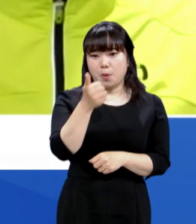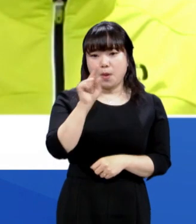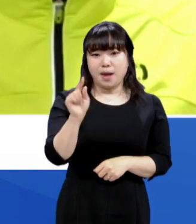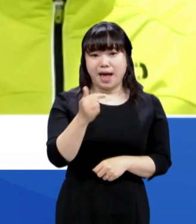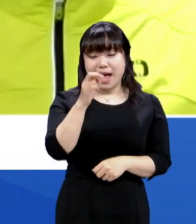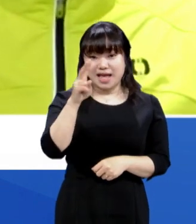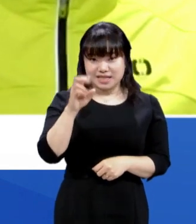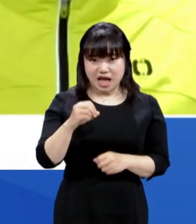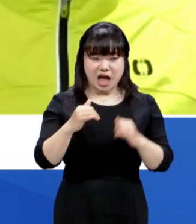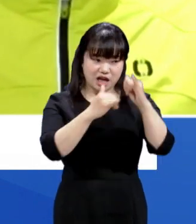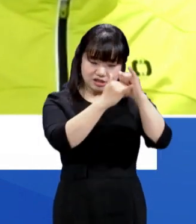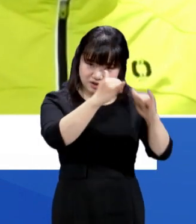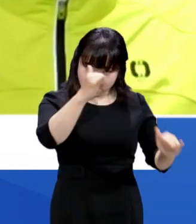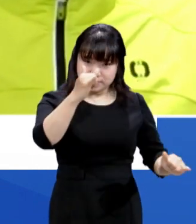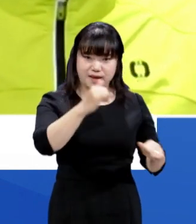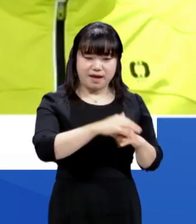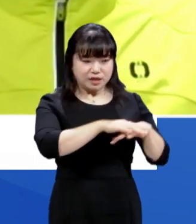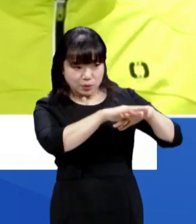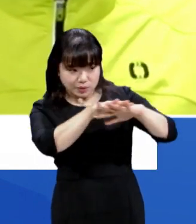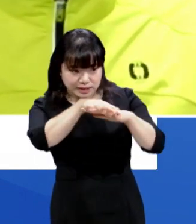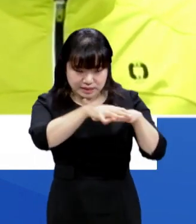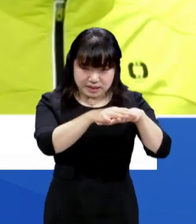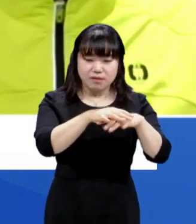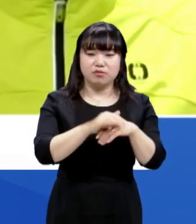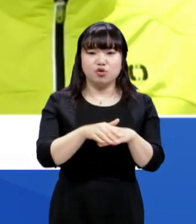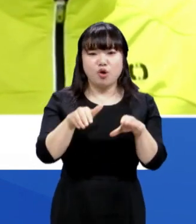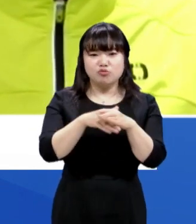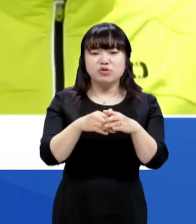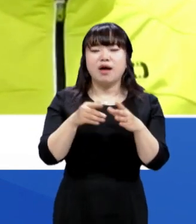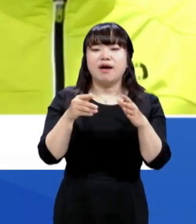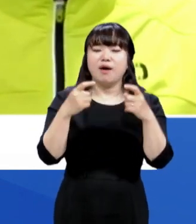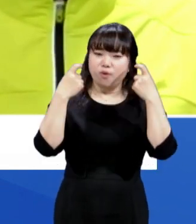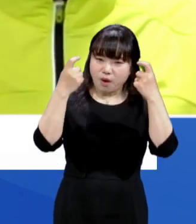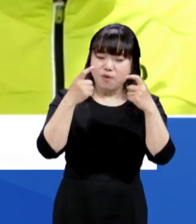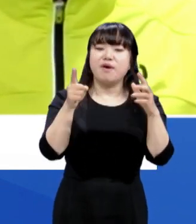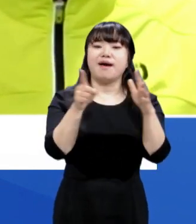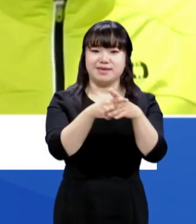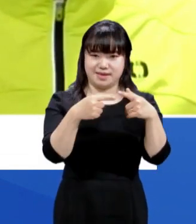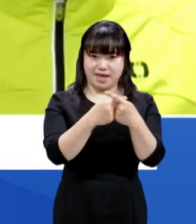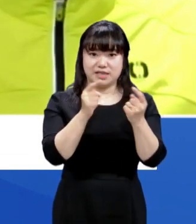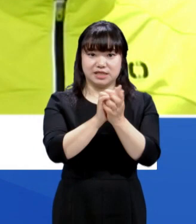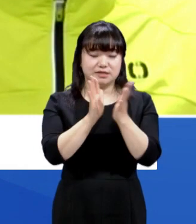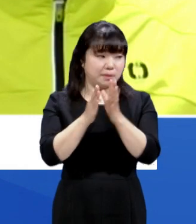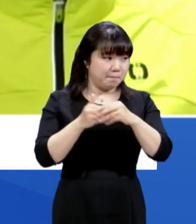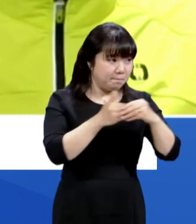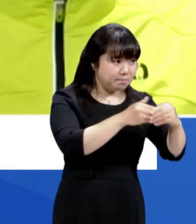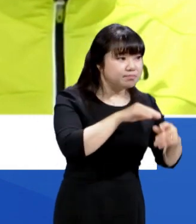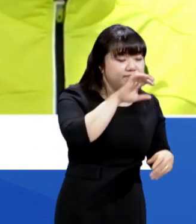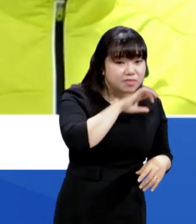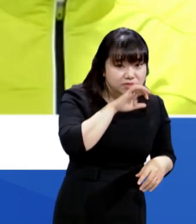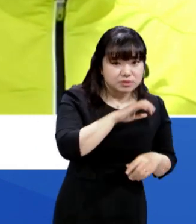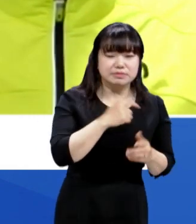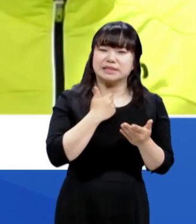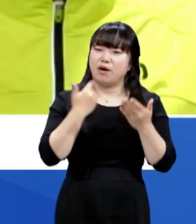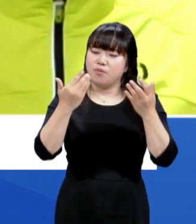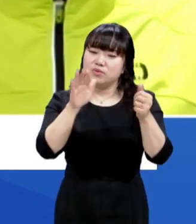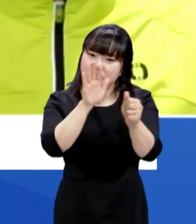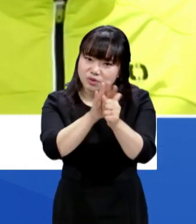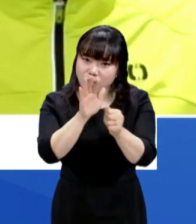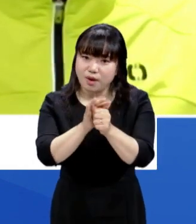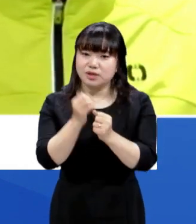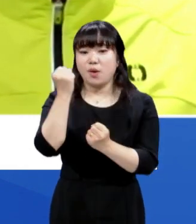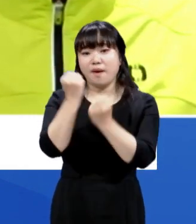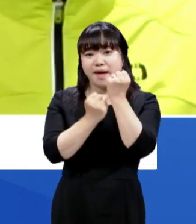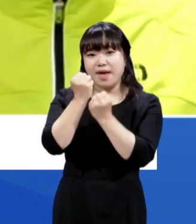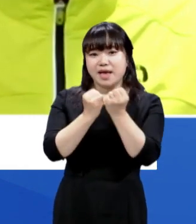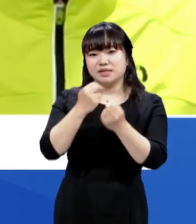자연지리 지역특화 문화 관광 차원을 이해 현장 교육 자원봉사 교육 해설 시나리오